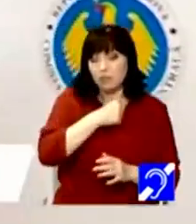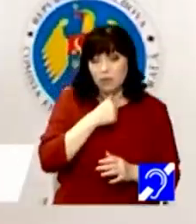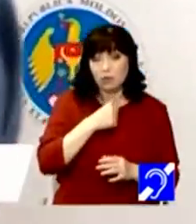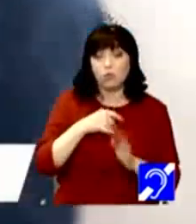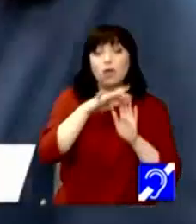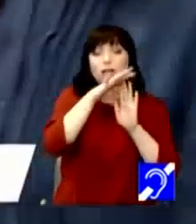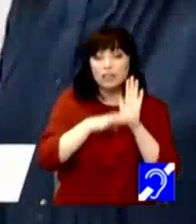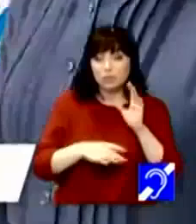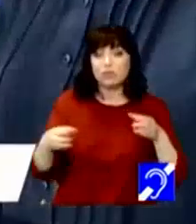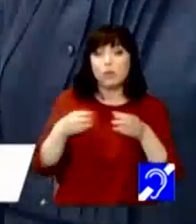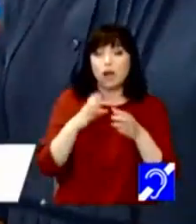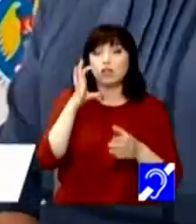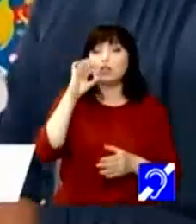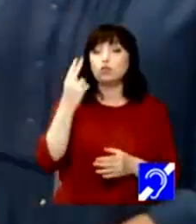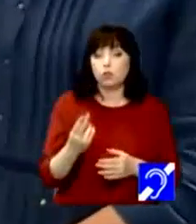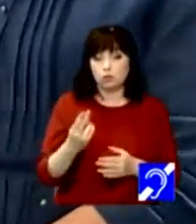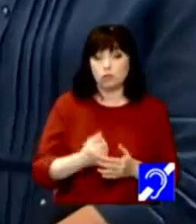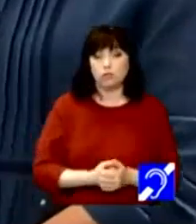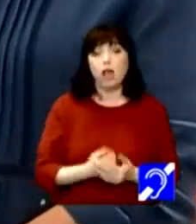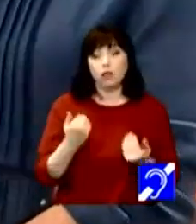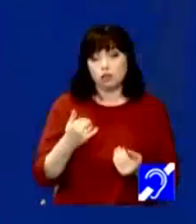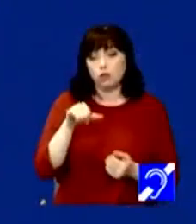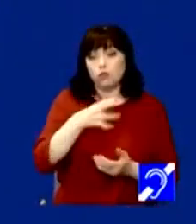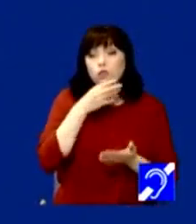pe listele Partidului Socialiștilor.